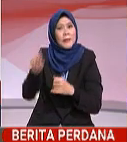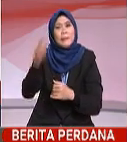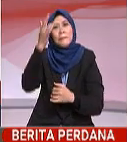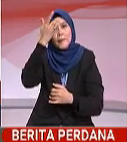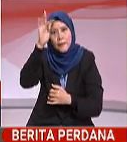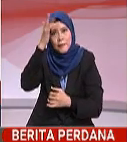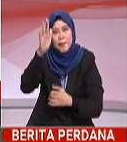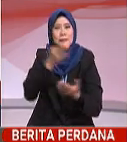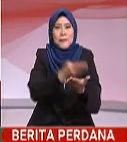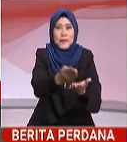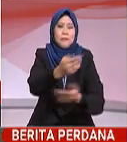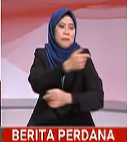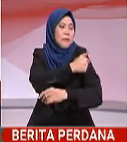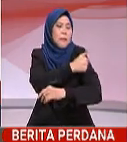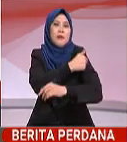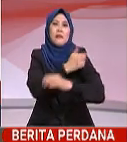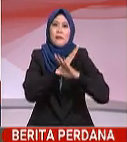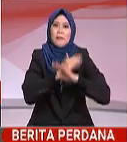berhemah.